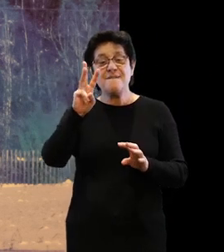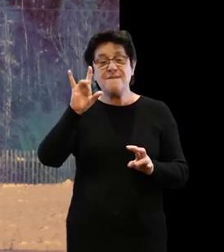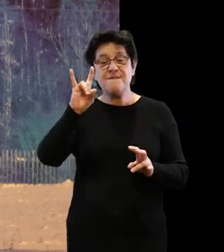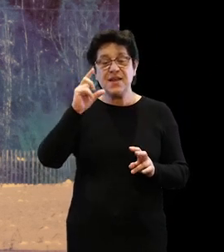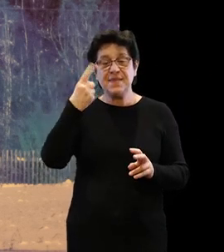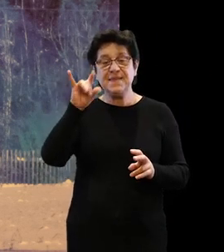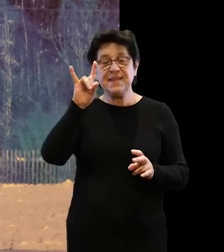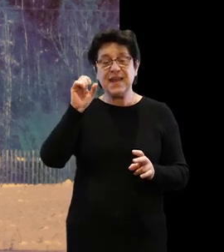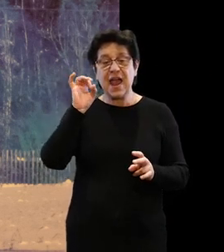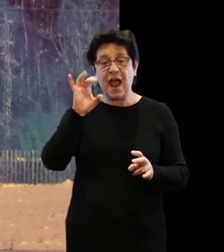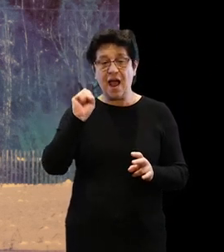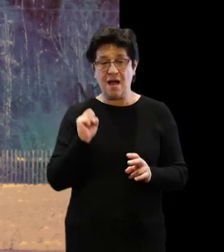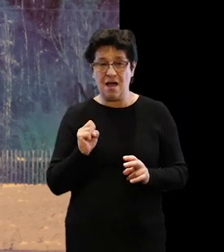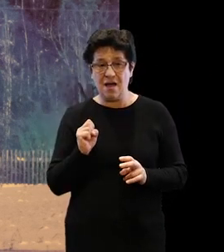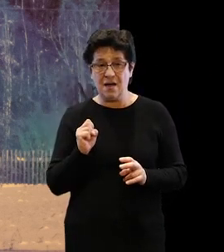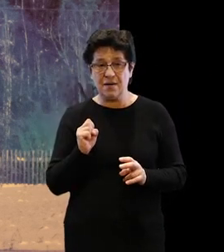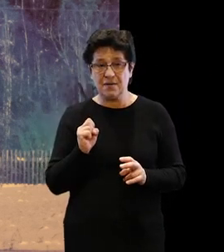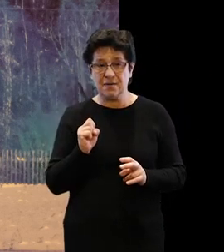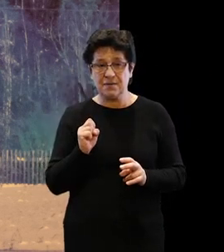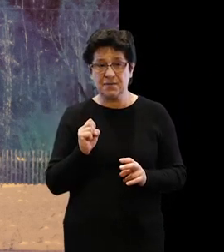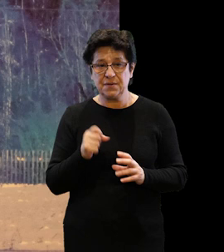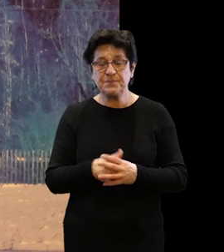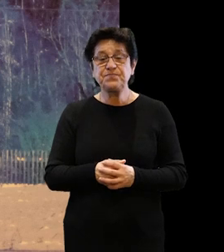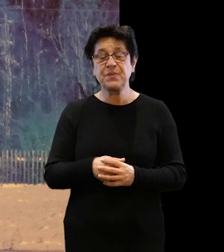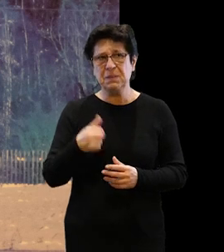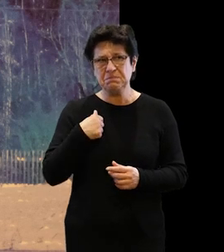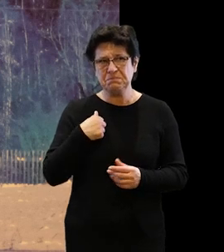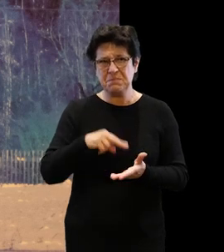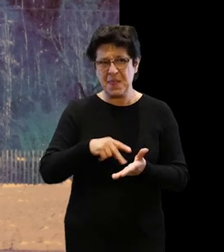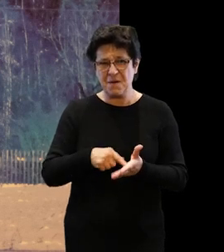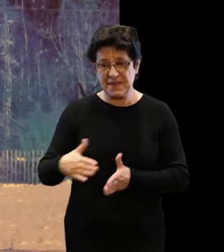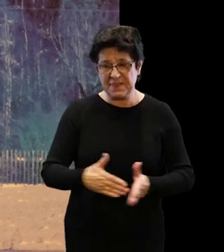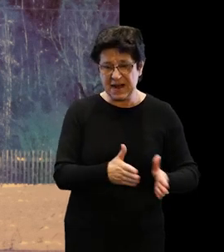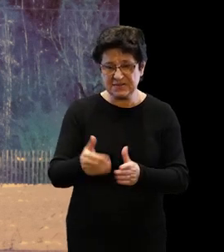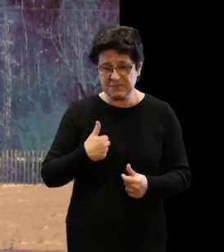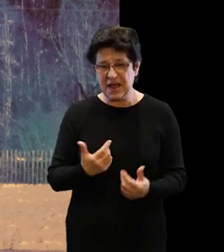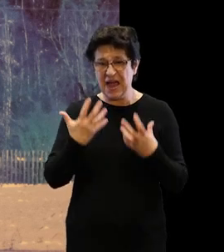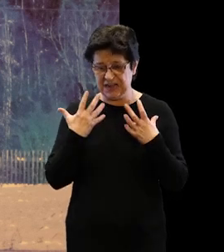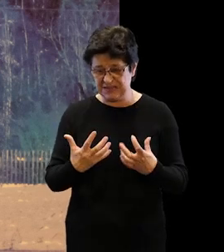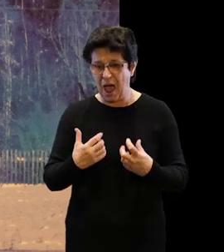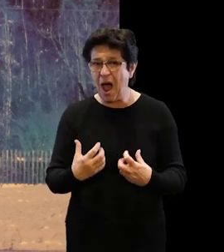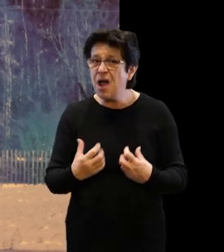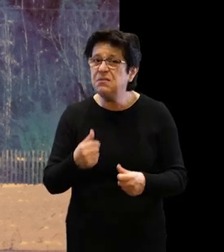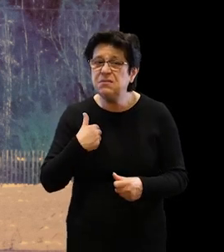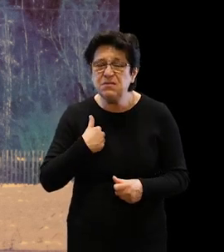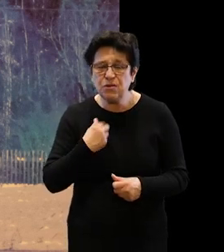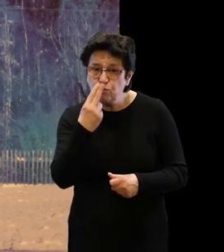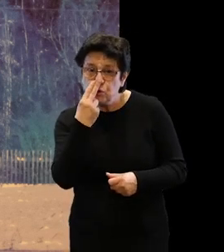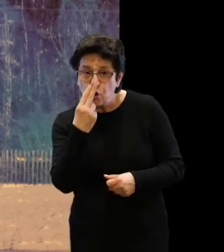naprawdę ciekawe miejsce i też jak będę sobie planował jakąś trasę to też bym chciał chętnie to zobaczyć